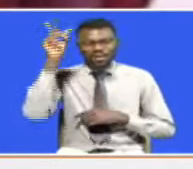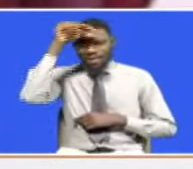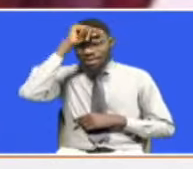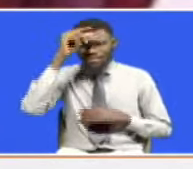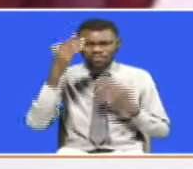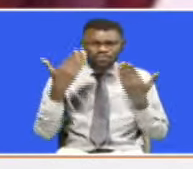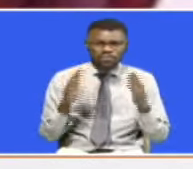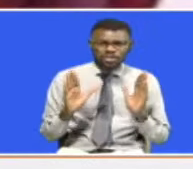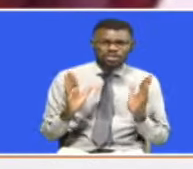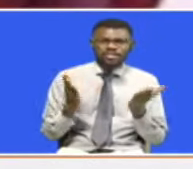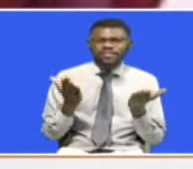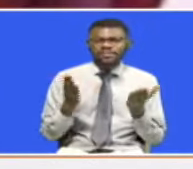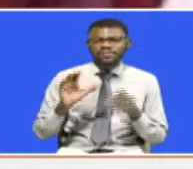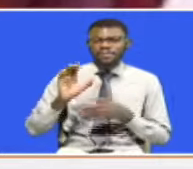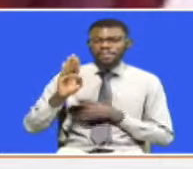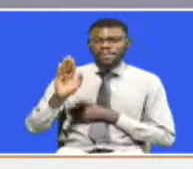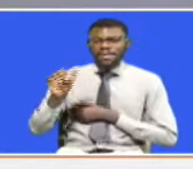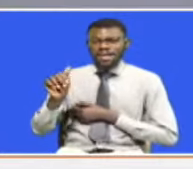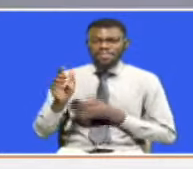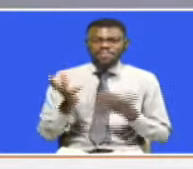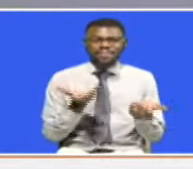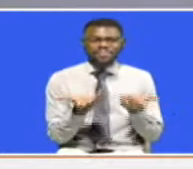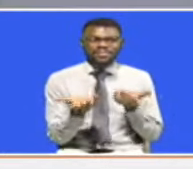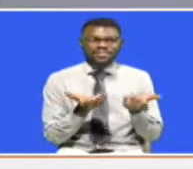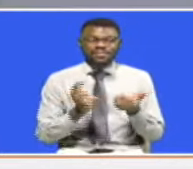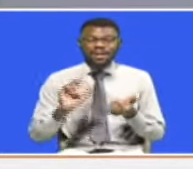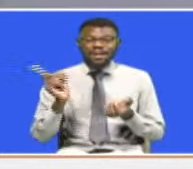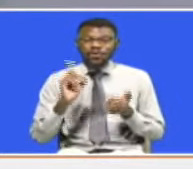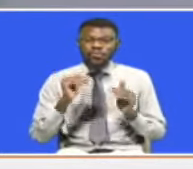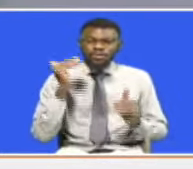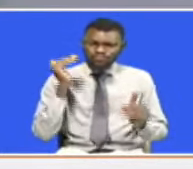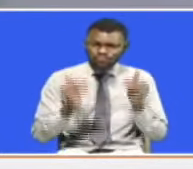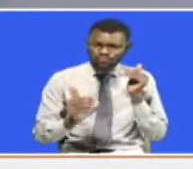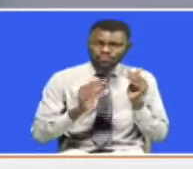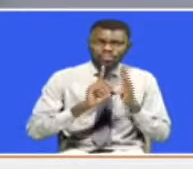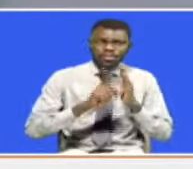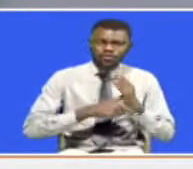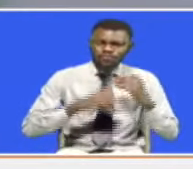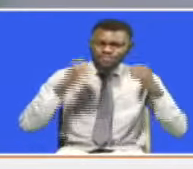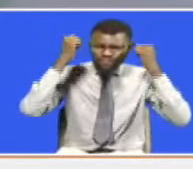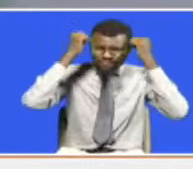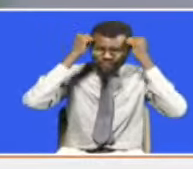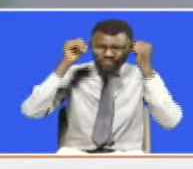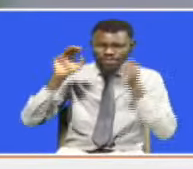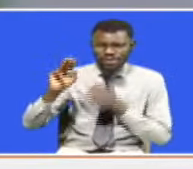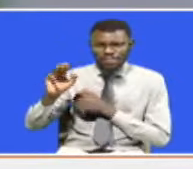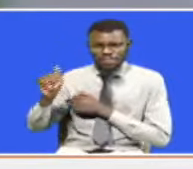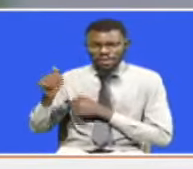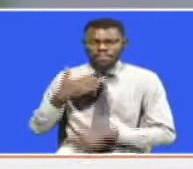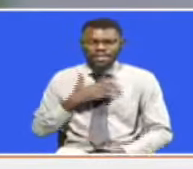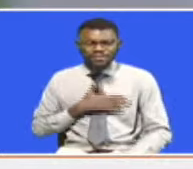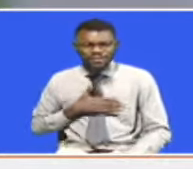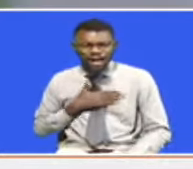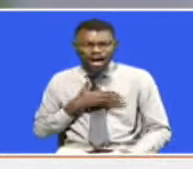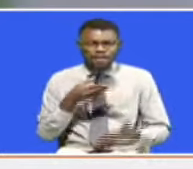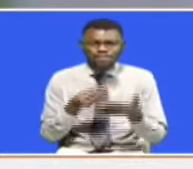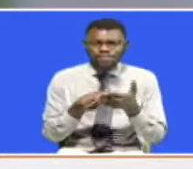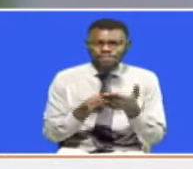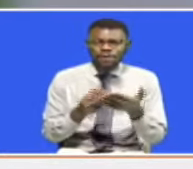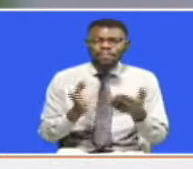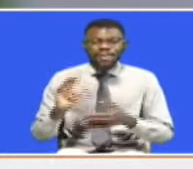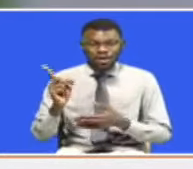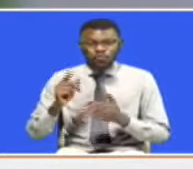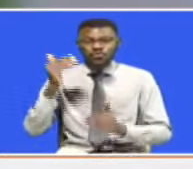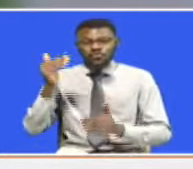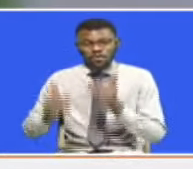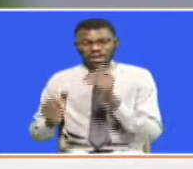cha Nairobi na shahada ya kwanza ya biashara. Baadaye alipata shahada ya uzamili ya sayansi katika fedha kutoka chuo kikuu cha